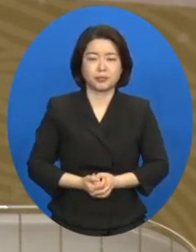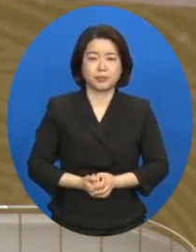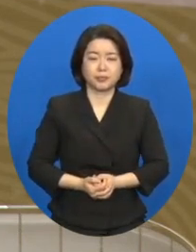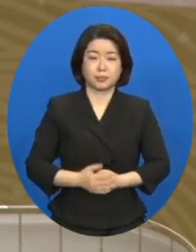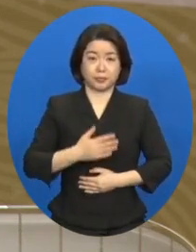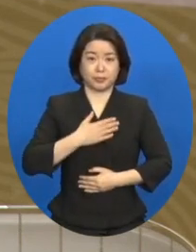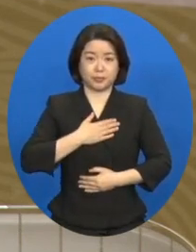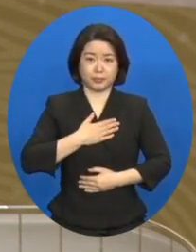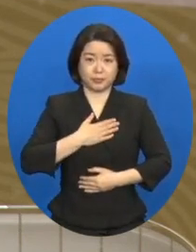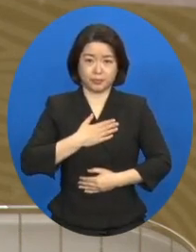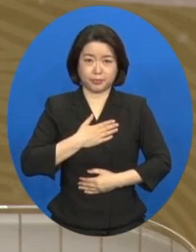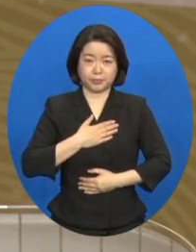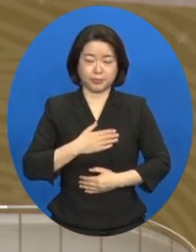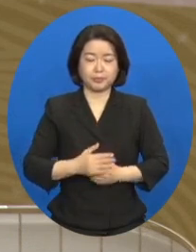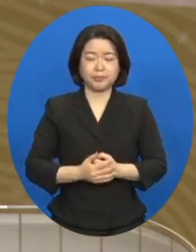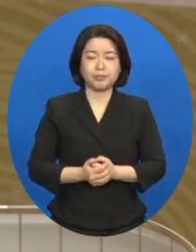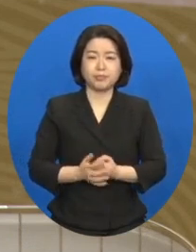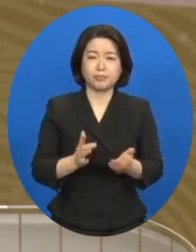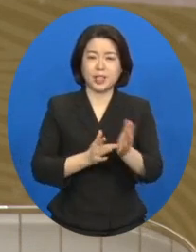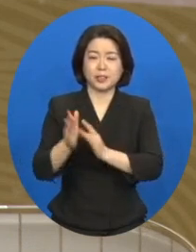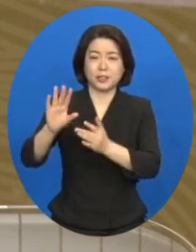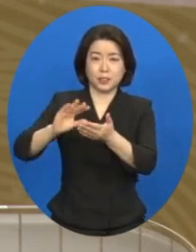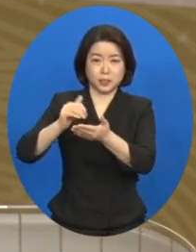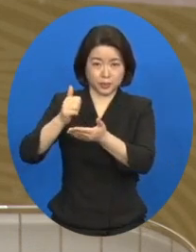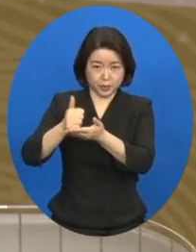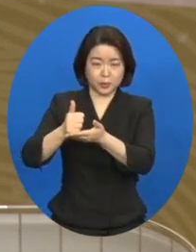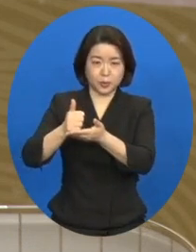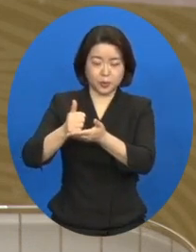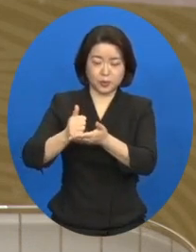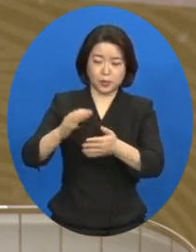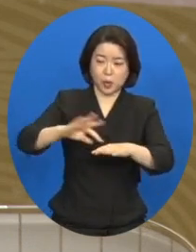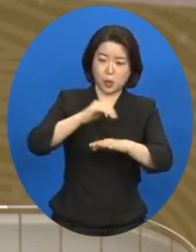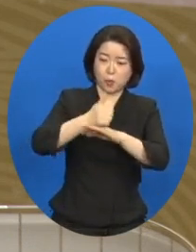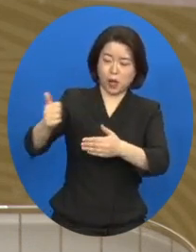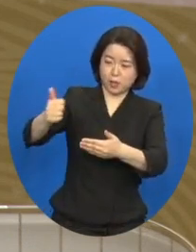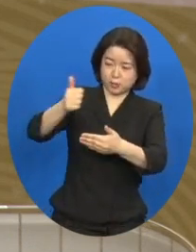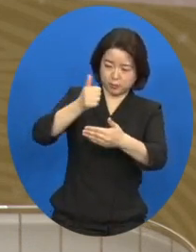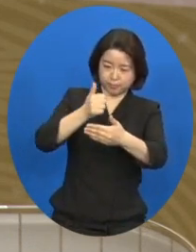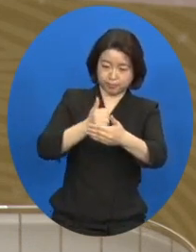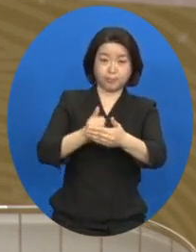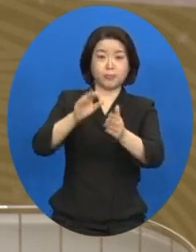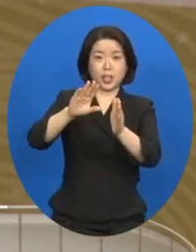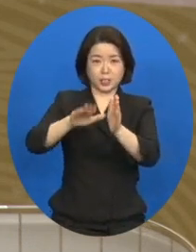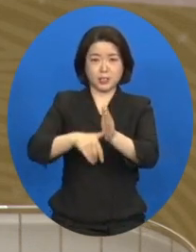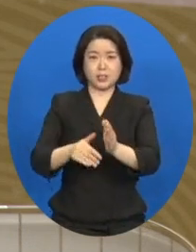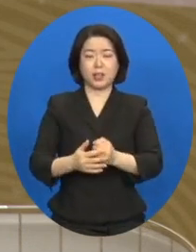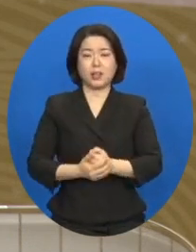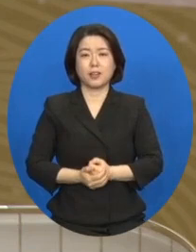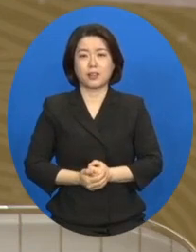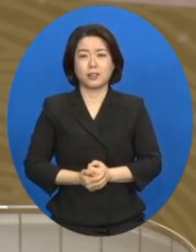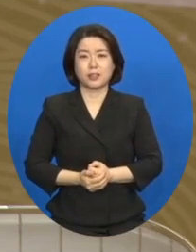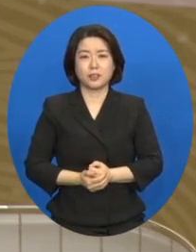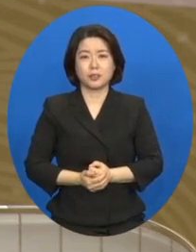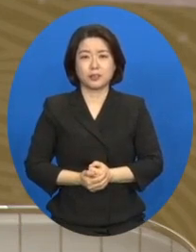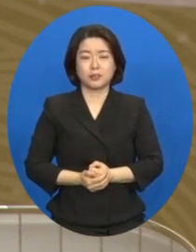제가 예수 그리스도를 왕으로 영접했을 때